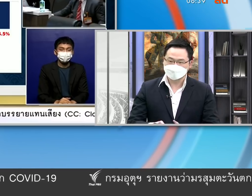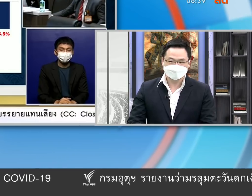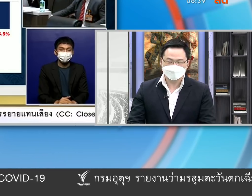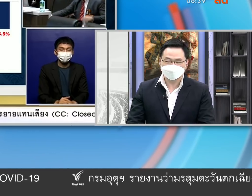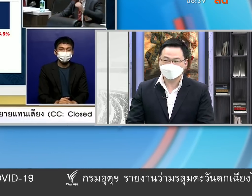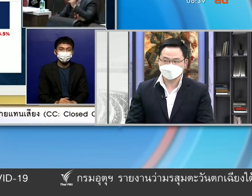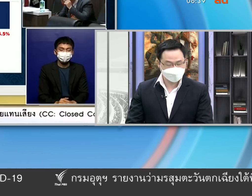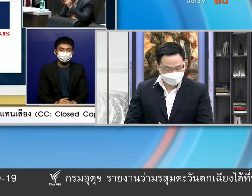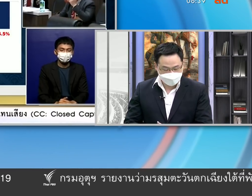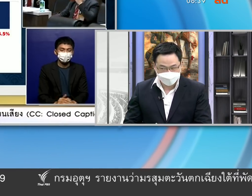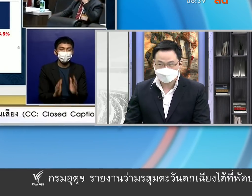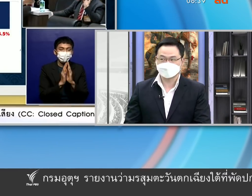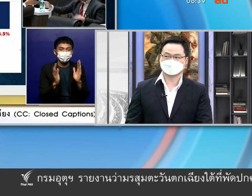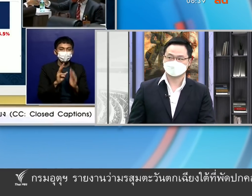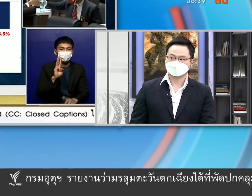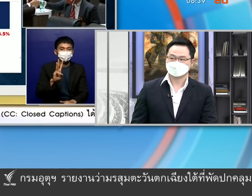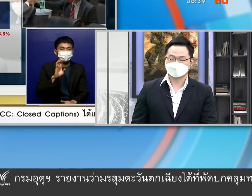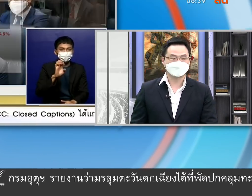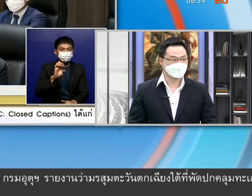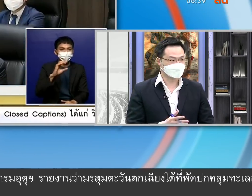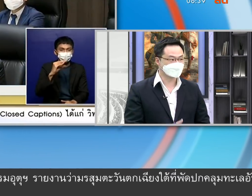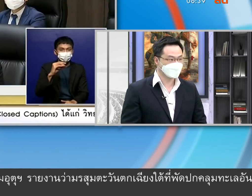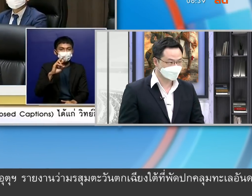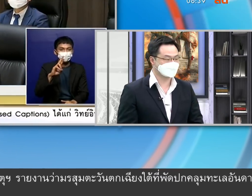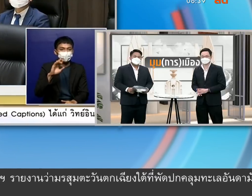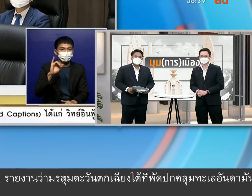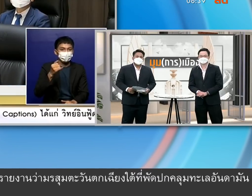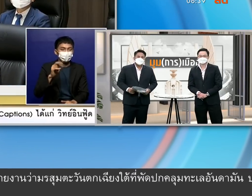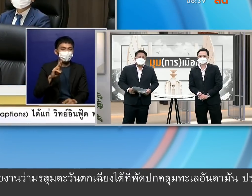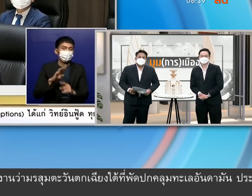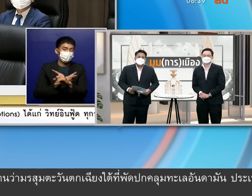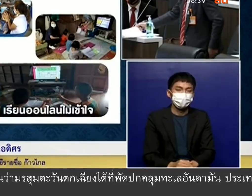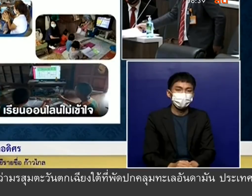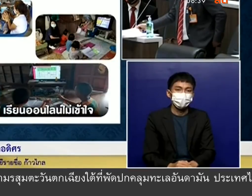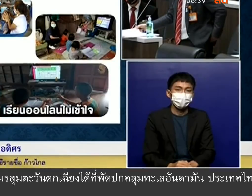ยมองว่าตรงกองทัพเนี่ยน่าจะยังลดได้อีก ครับ นะครับไปฟังเสียงคุณวิโรจน์ครับ